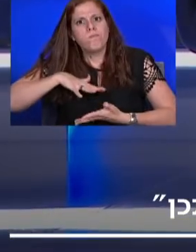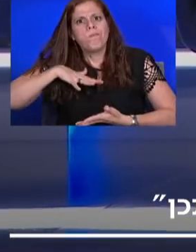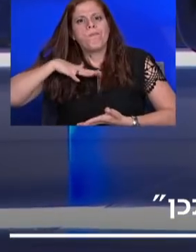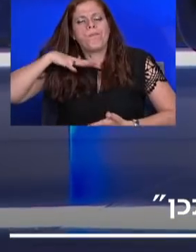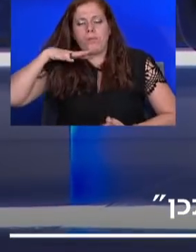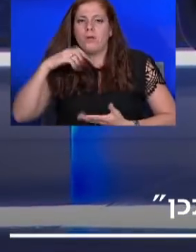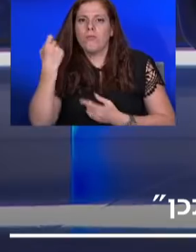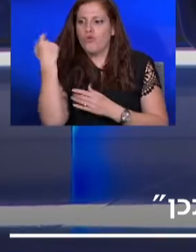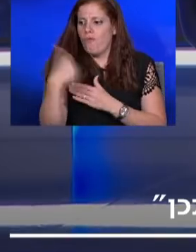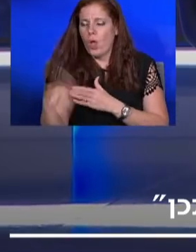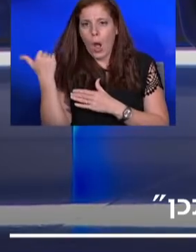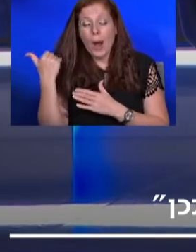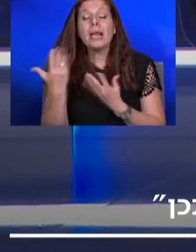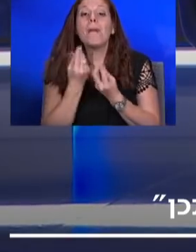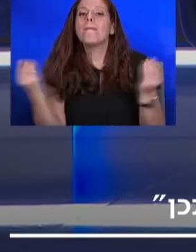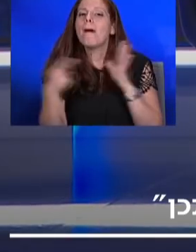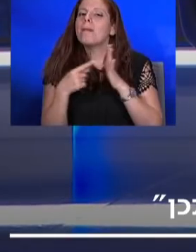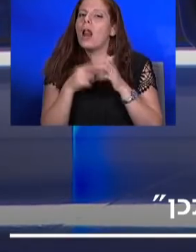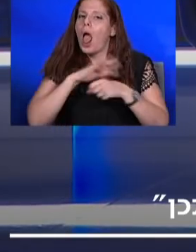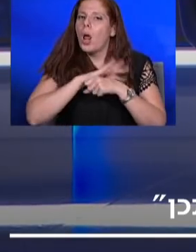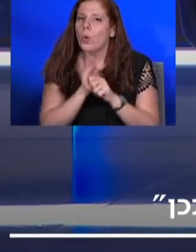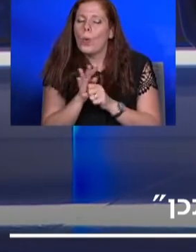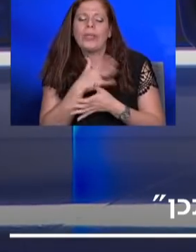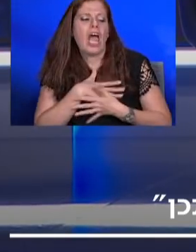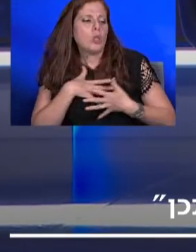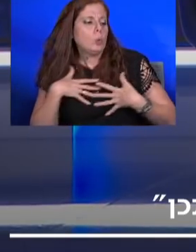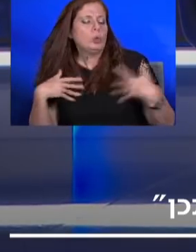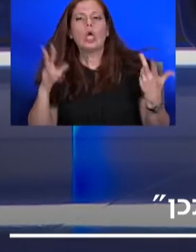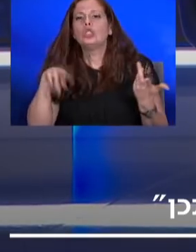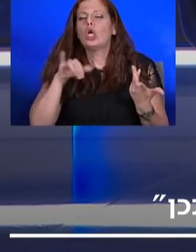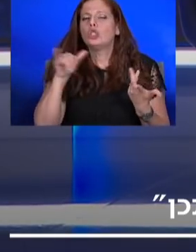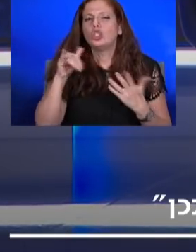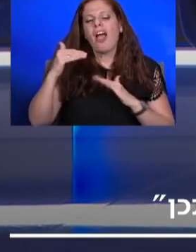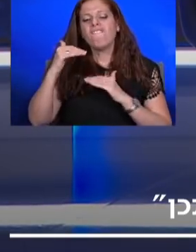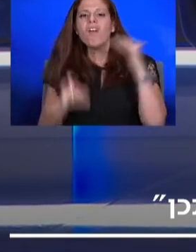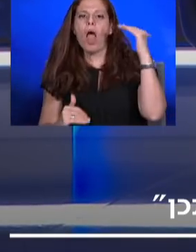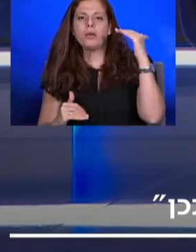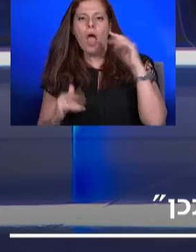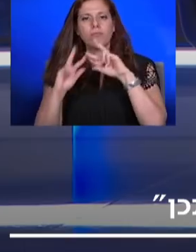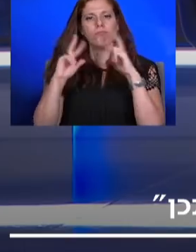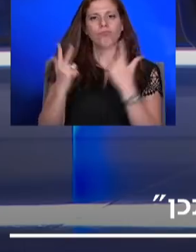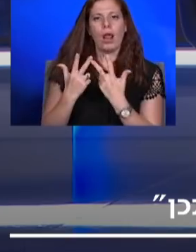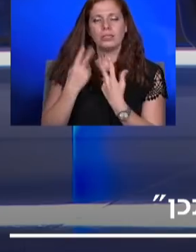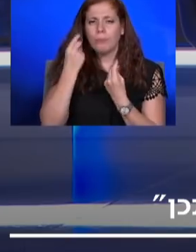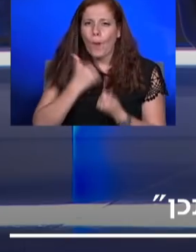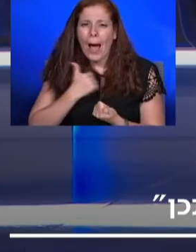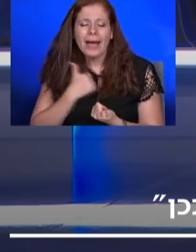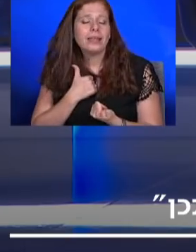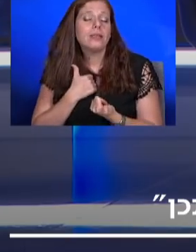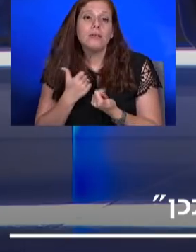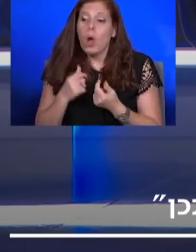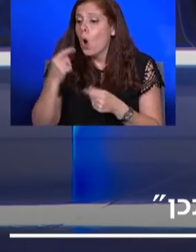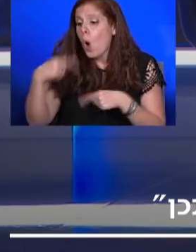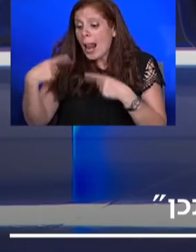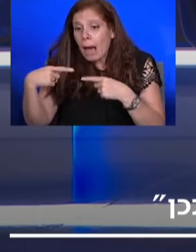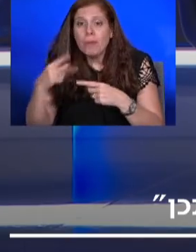בגלל ענייני הקורונה, התחושה שיש איזושהי אפליה כלפי הציבור החרדי, גם כל כמה ימים יש איזשהו סיפור,